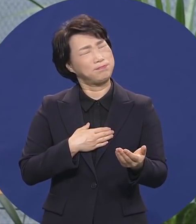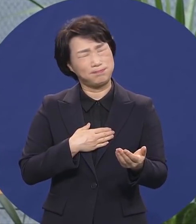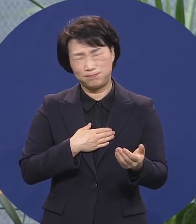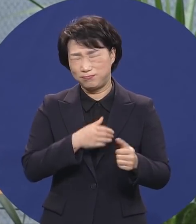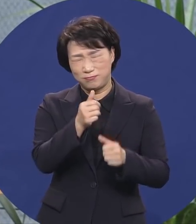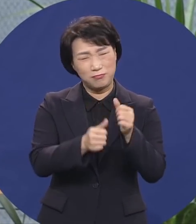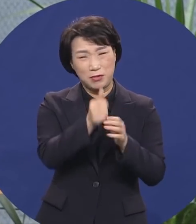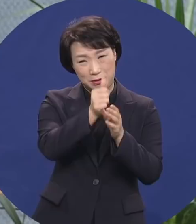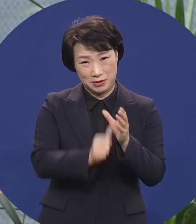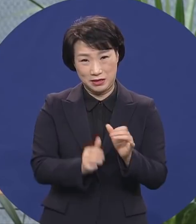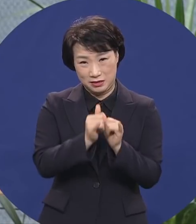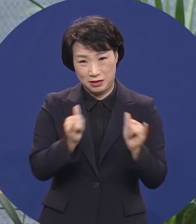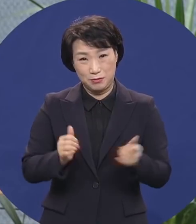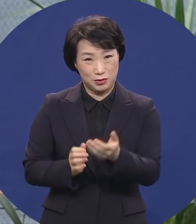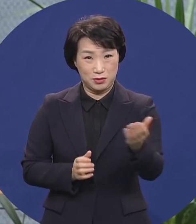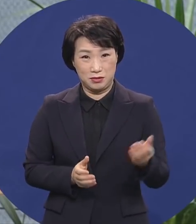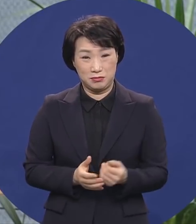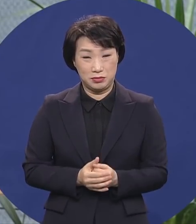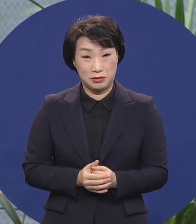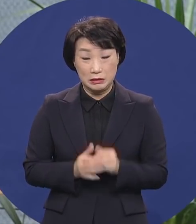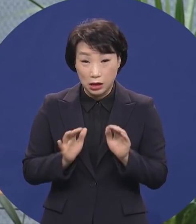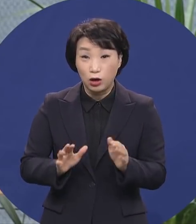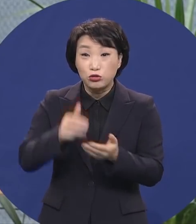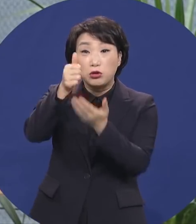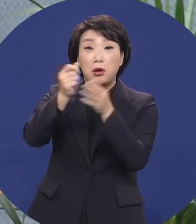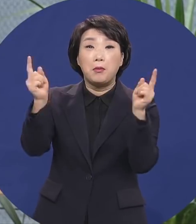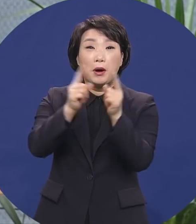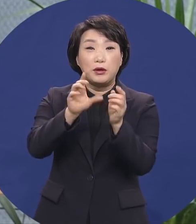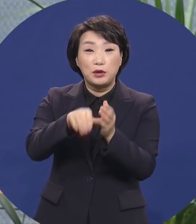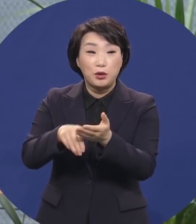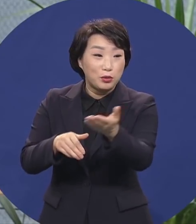시험 든 사람이다. 주님 앞에 가서